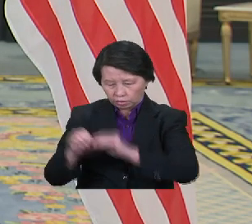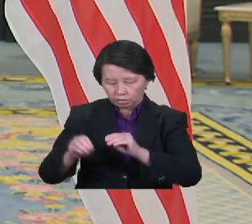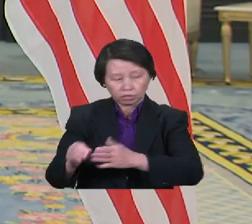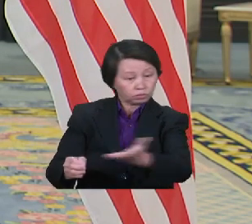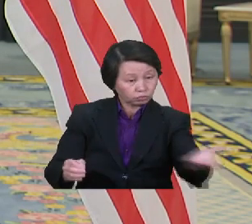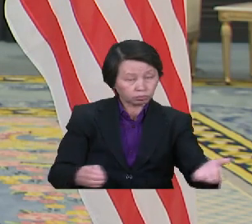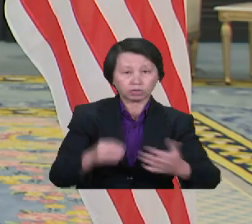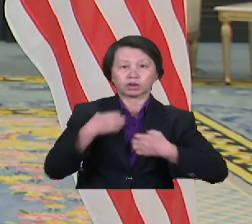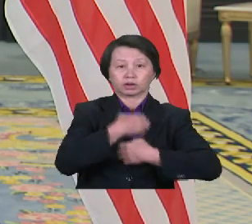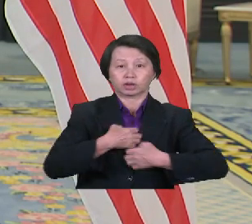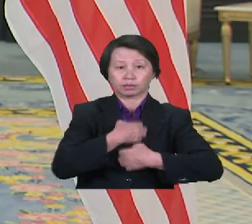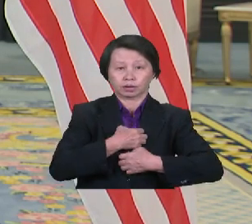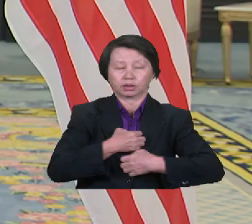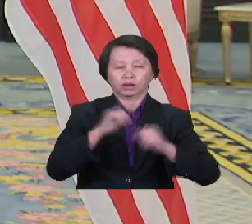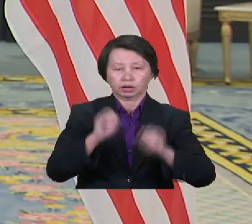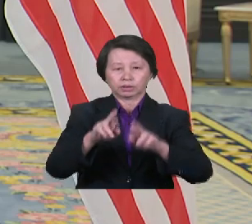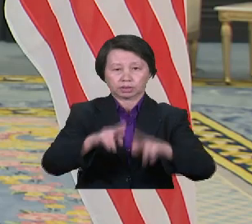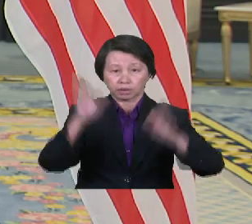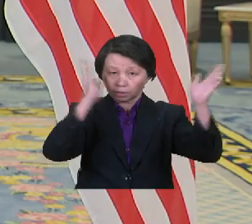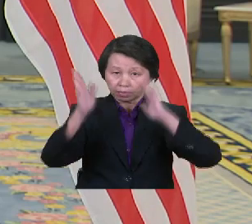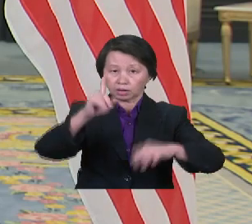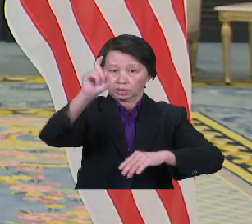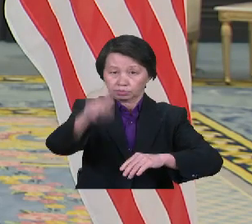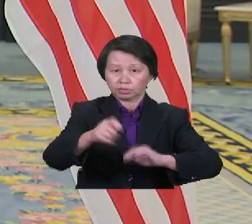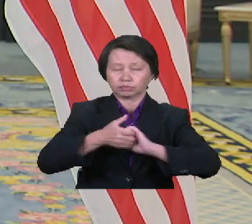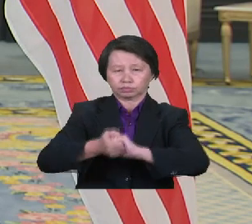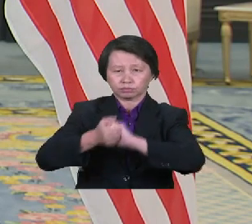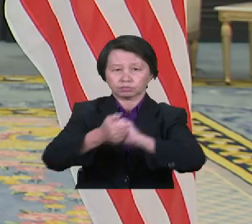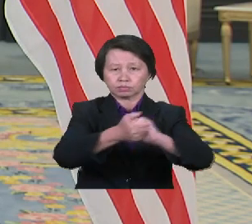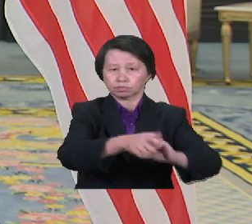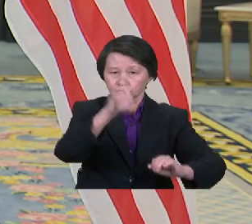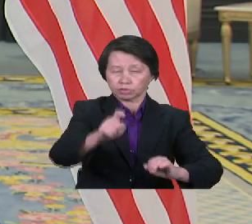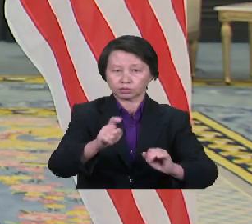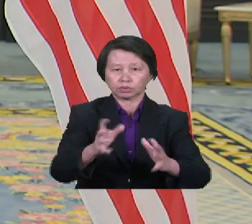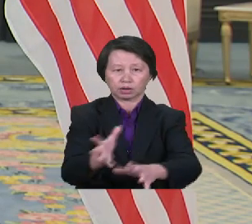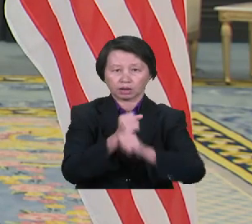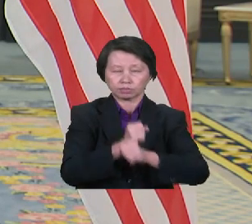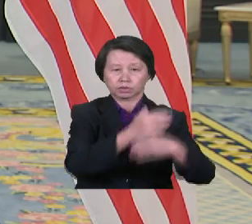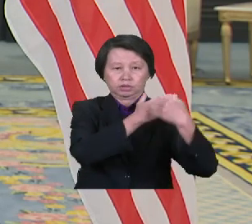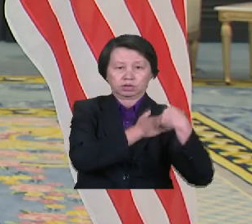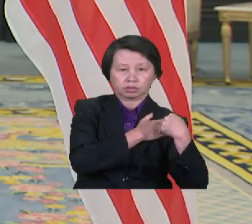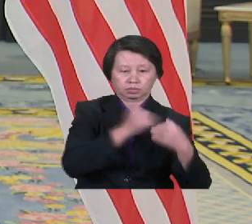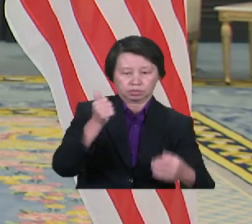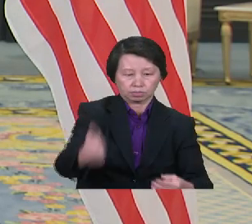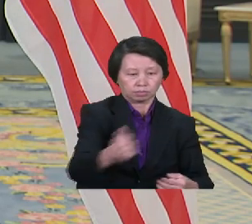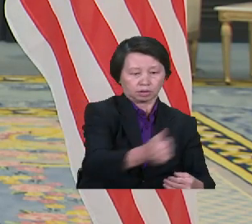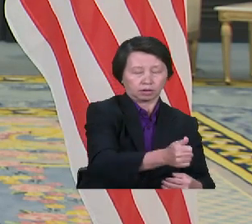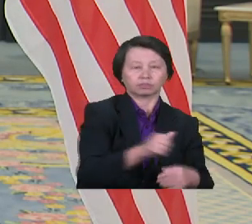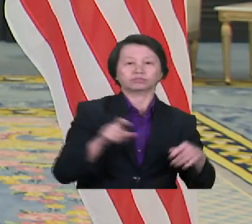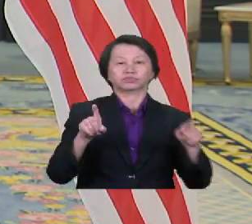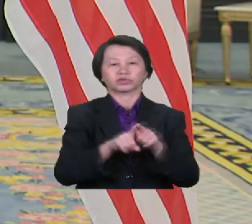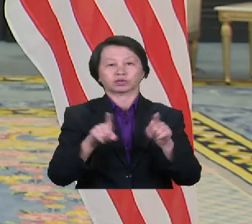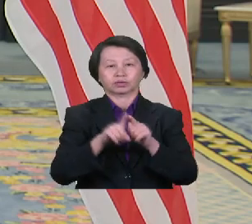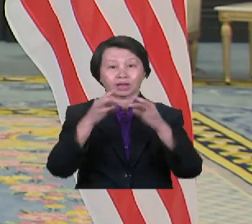semua sebagai rakyat Malaysia kita semua perlu berganding bahu dan menggalas tanggungjawab masing-masing ibarat kata